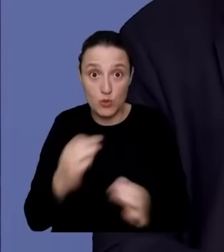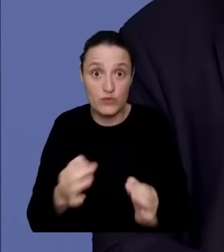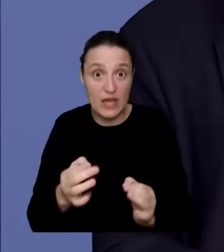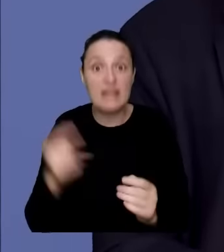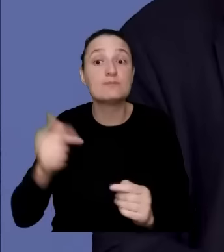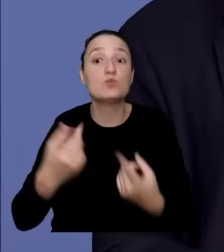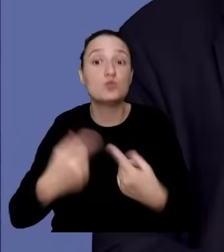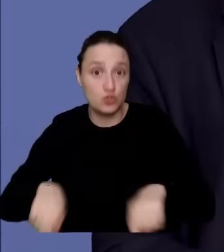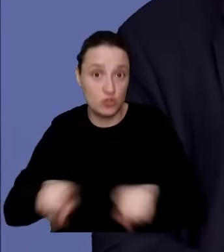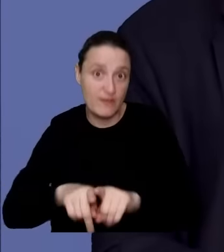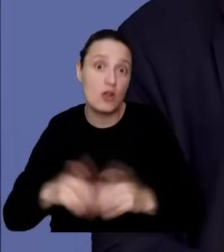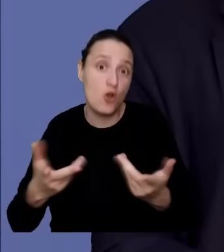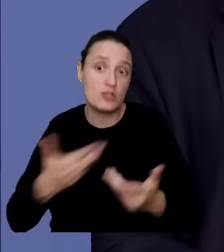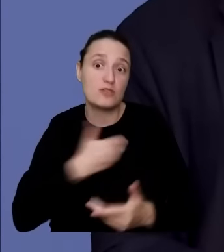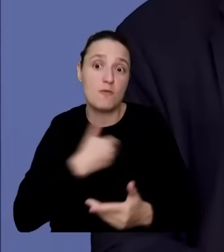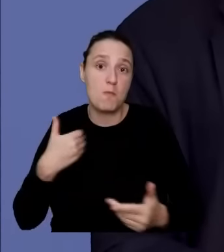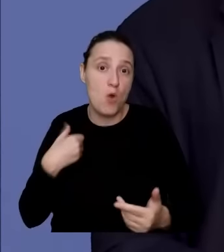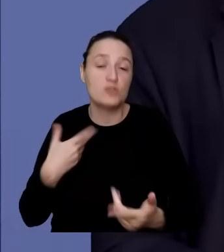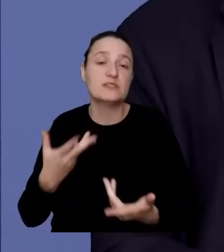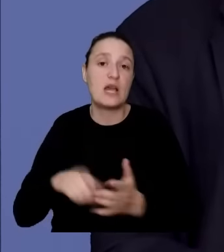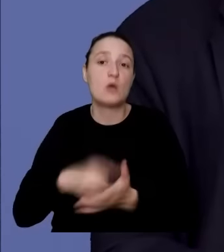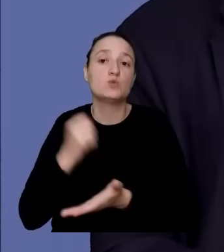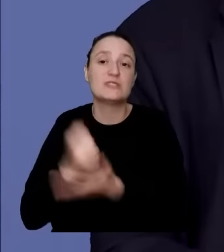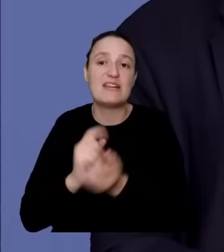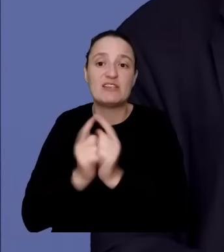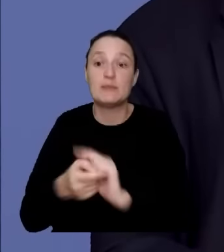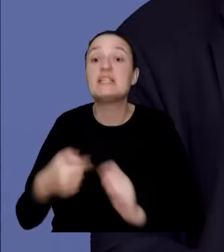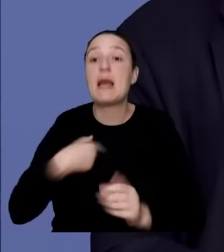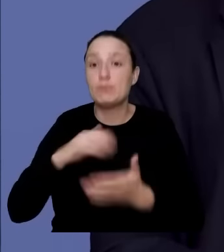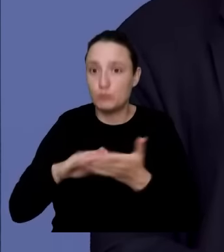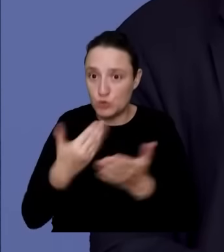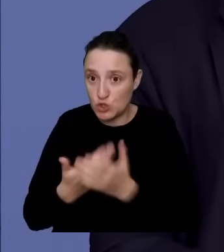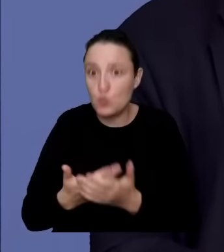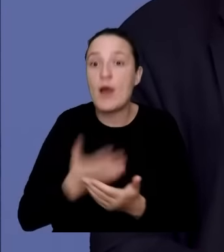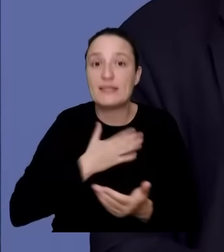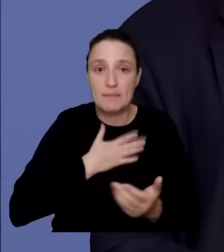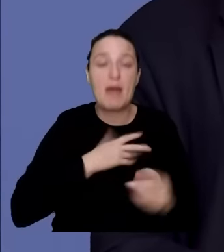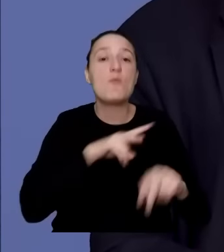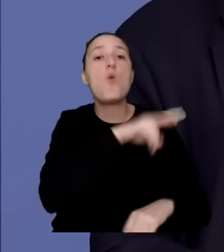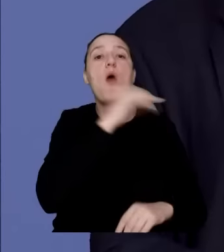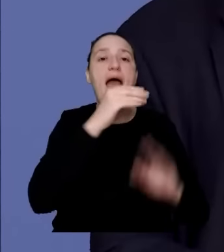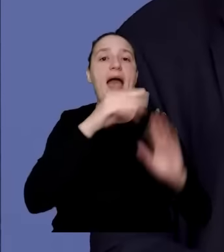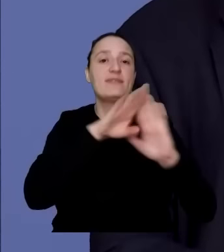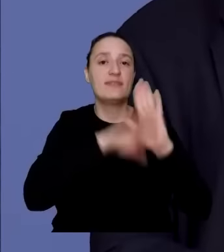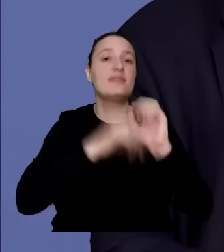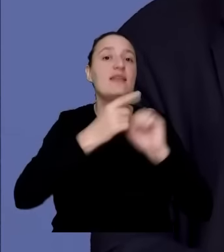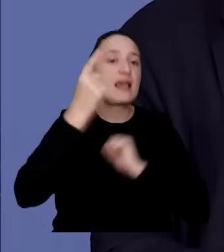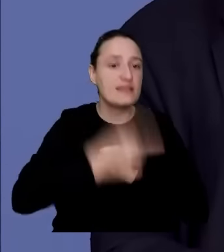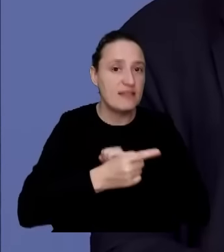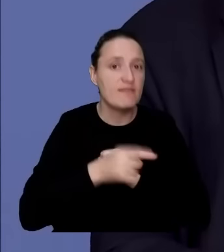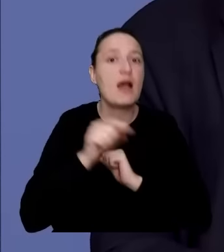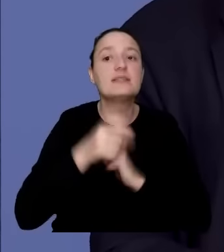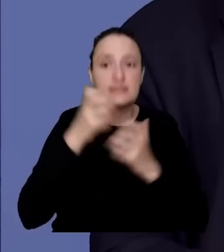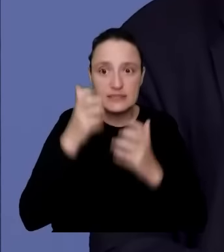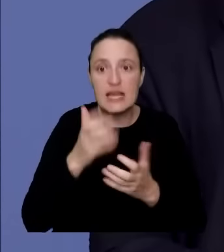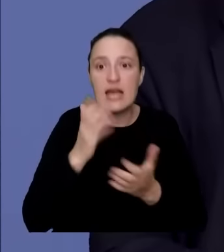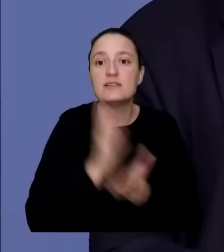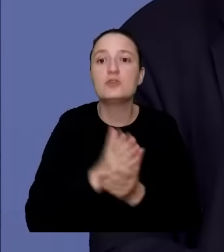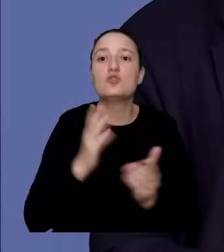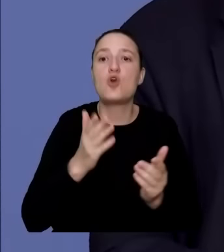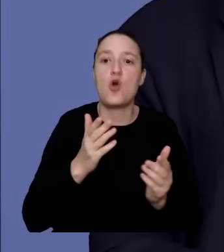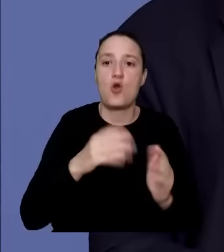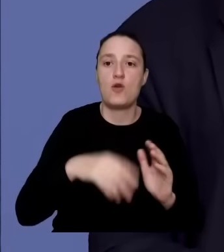zaimplementować w polskiej ustawy i ja tu mam przykłady dyrektyw które chcą żeby było Tylko tyle obostrzeń